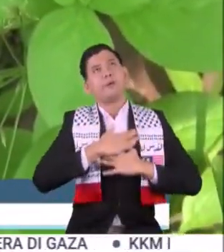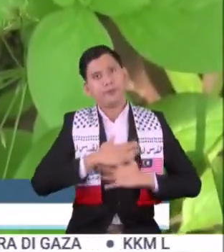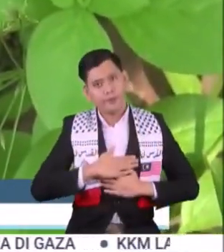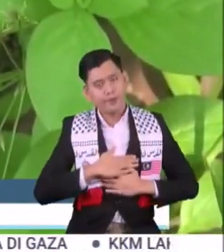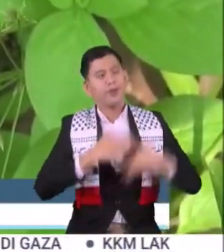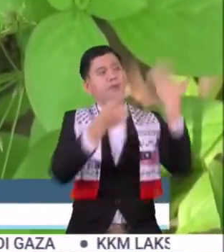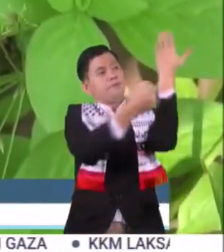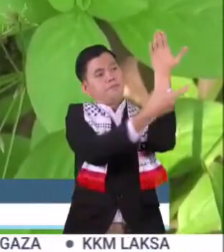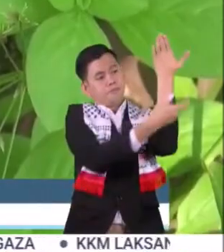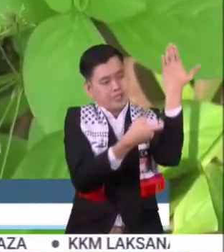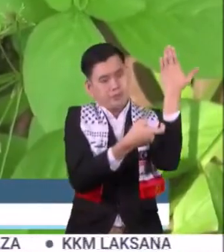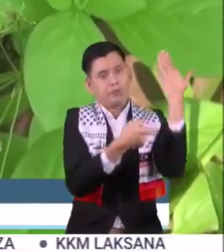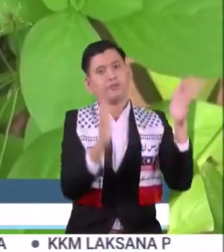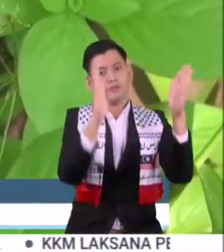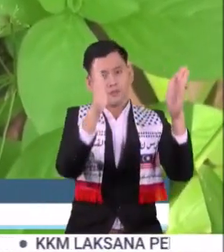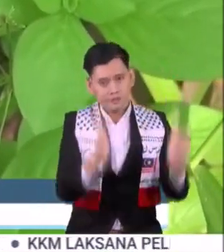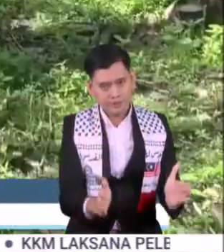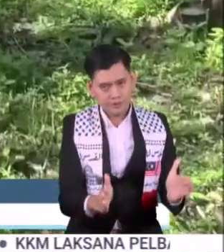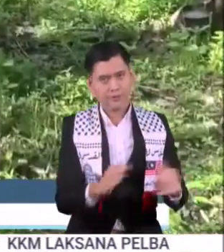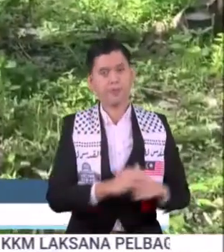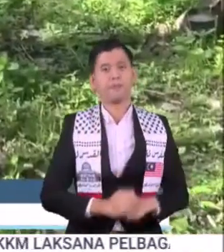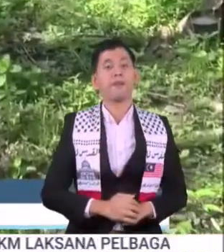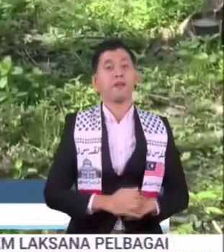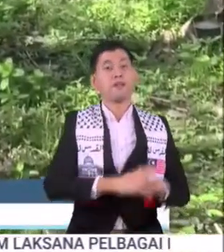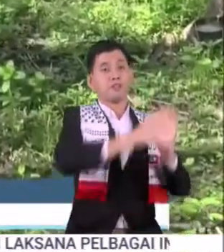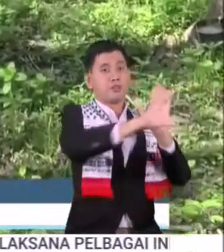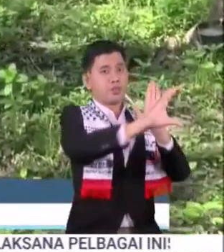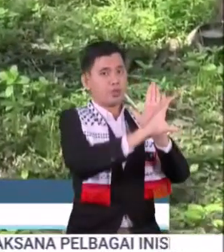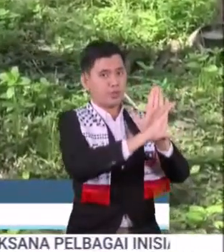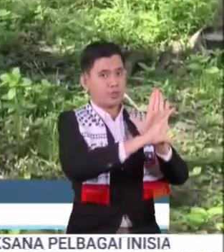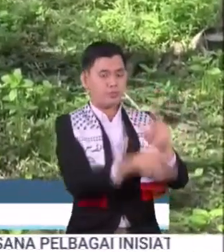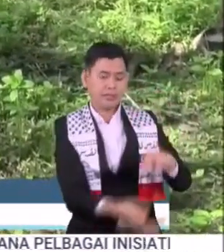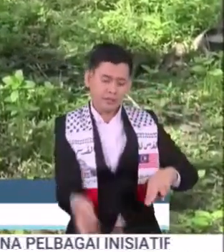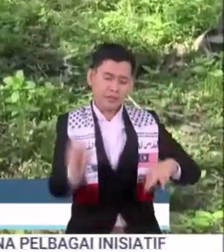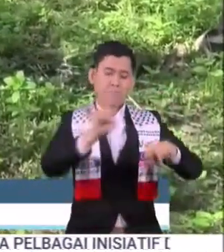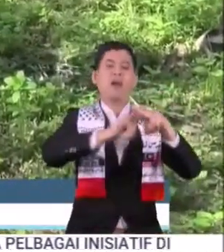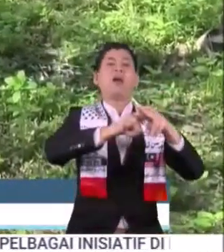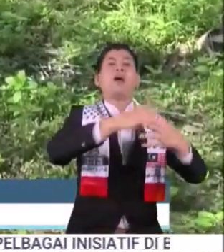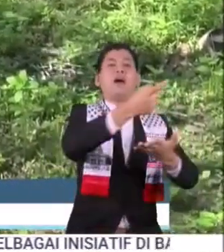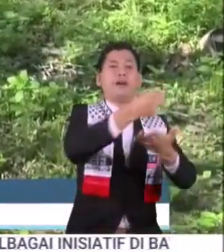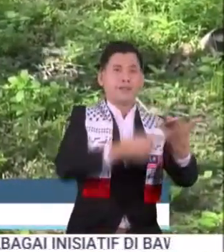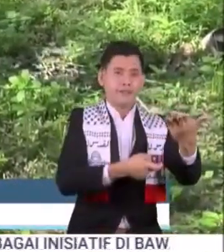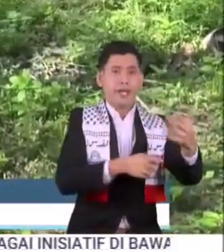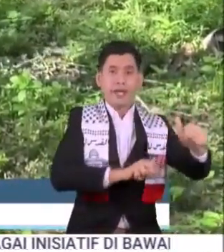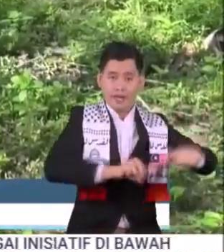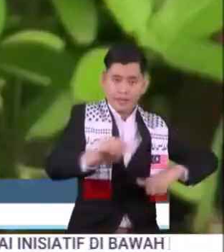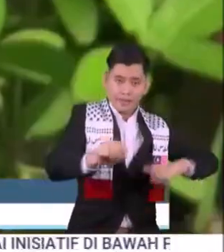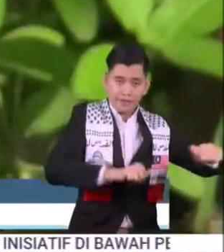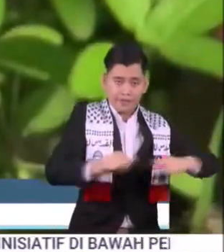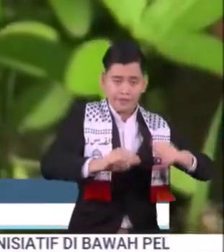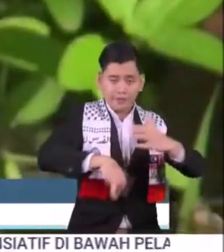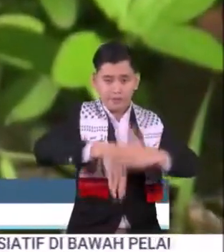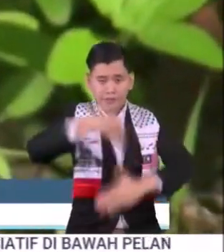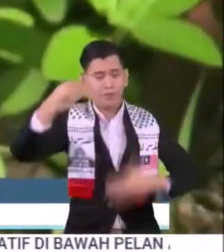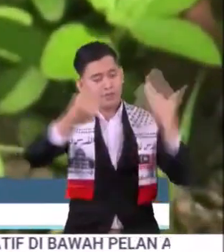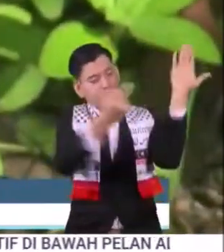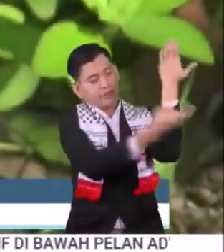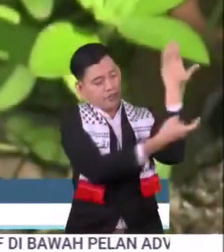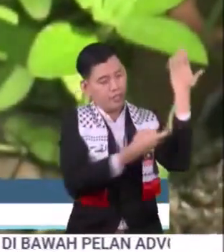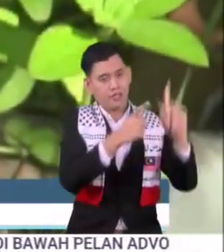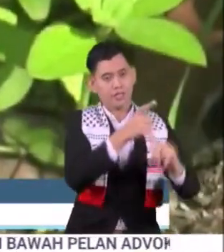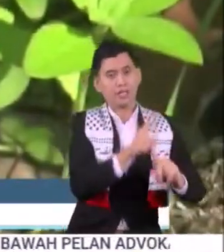pekebun kecil di negeri ini antaranya ialah menaikkan paras harga pengaktifan insentif pengeluaran getah